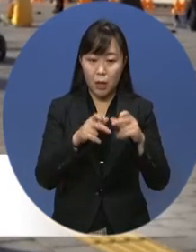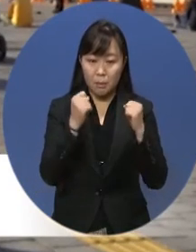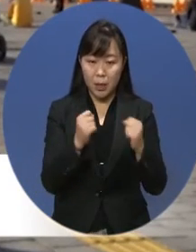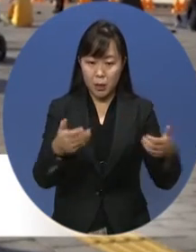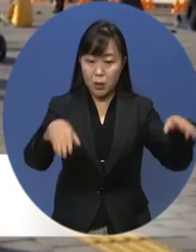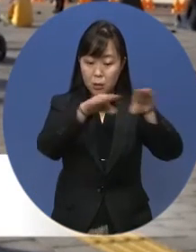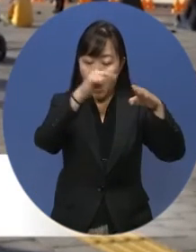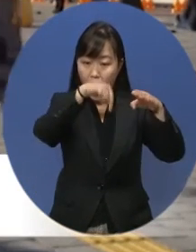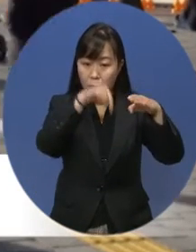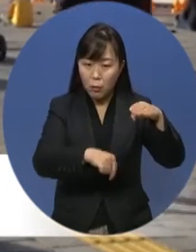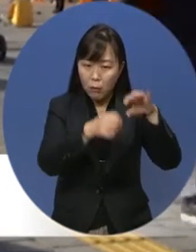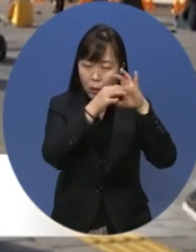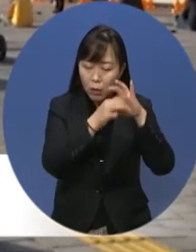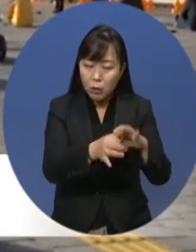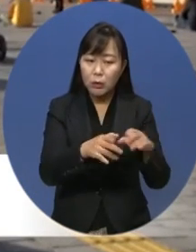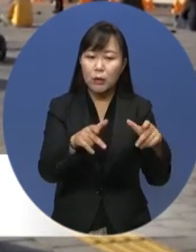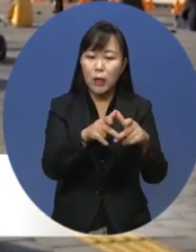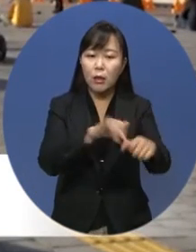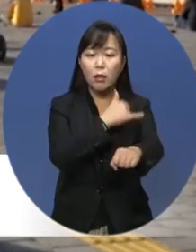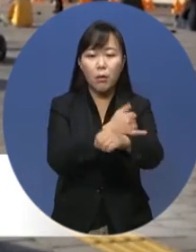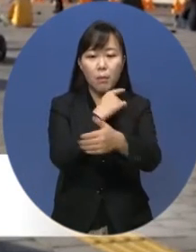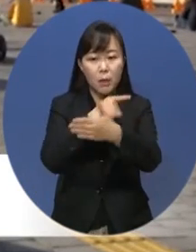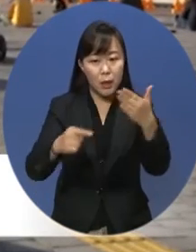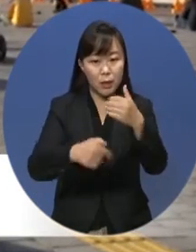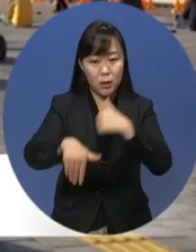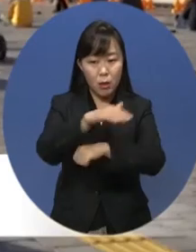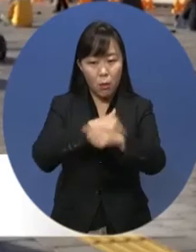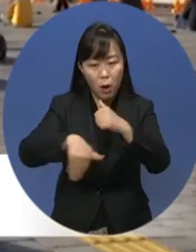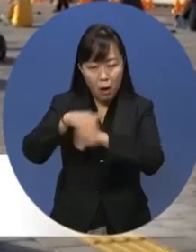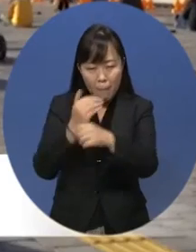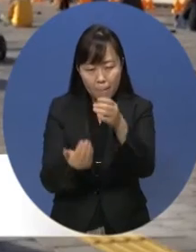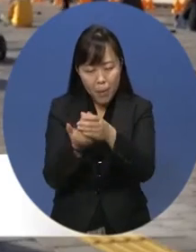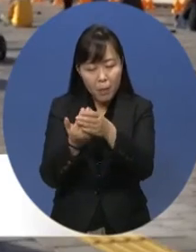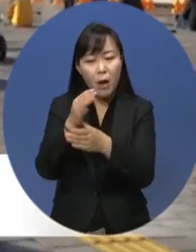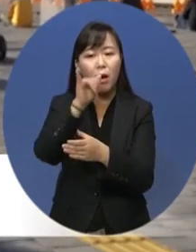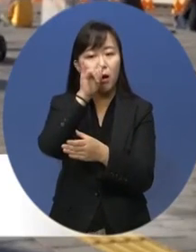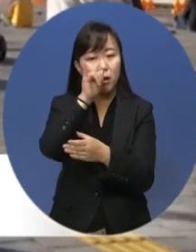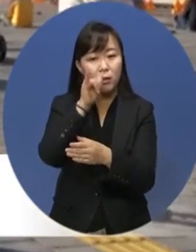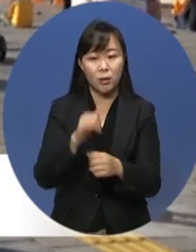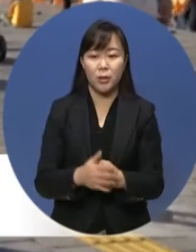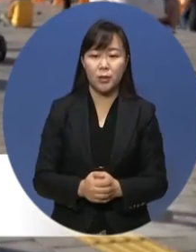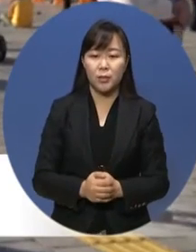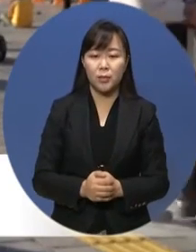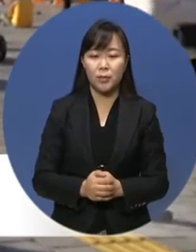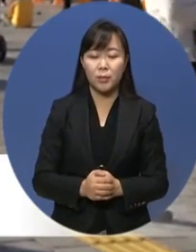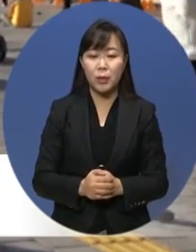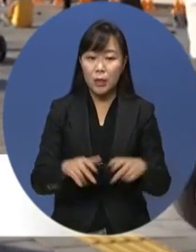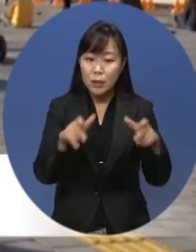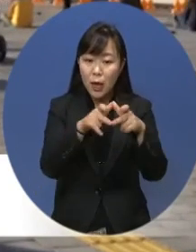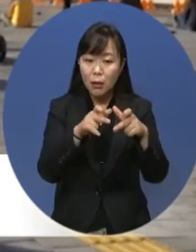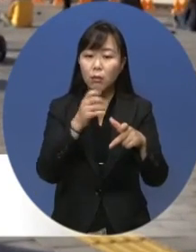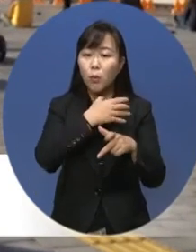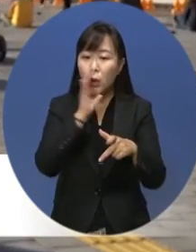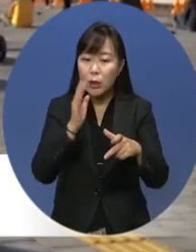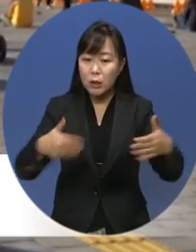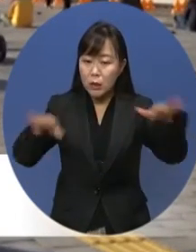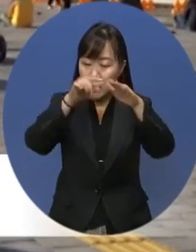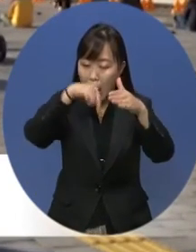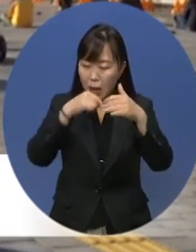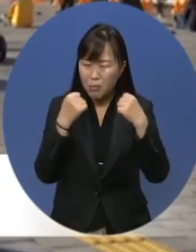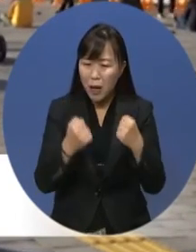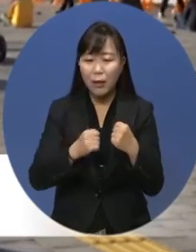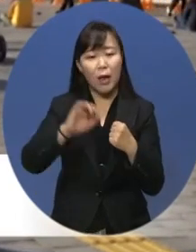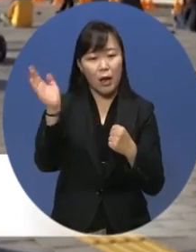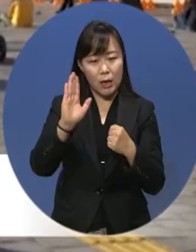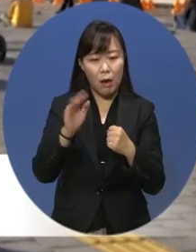곳에서 계속해서 그 장애인 인권 칩 의상 함들이 발생하고 있습니다 그 장애인이나 노인 들이 신원 안에 있는 것이